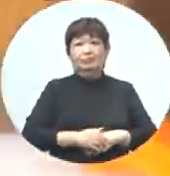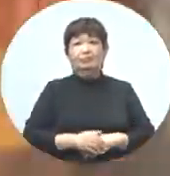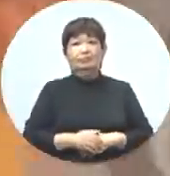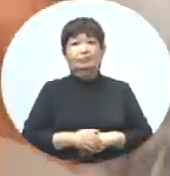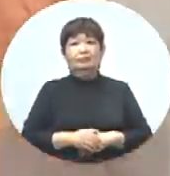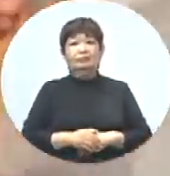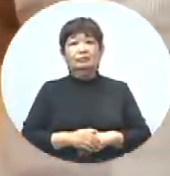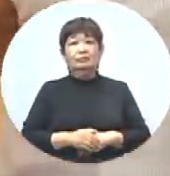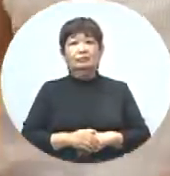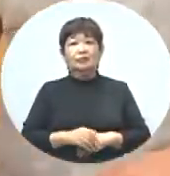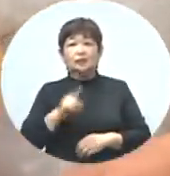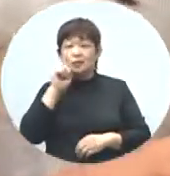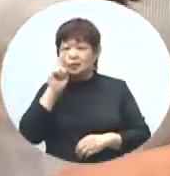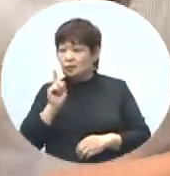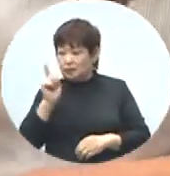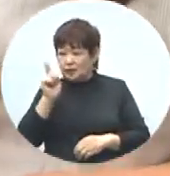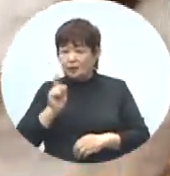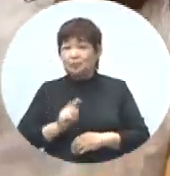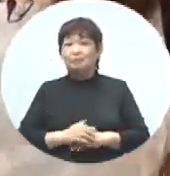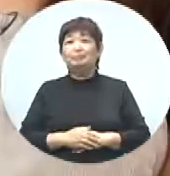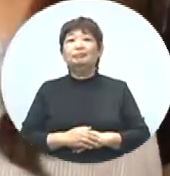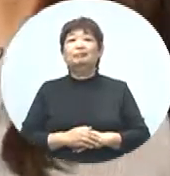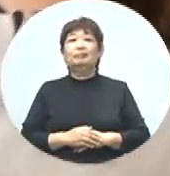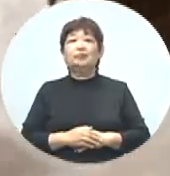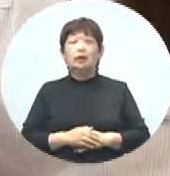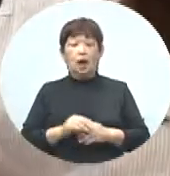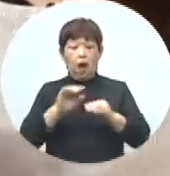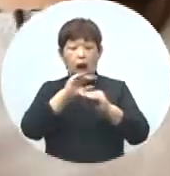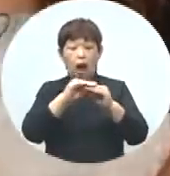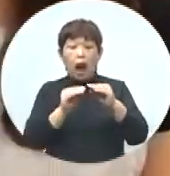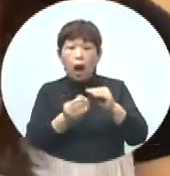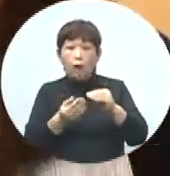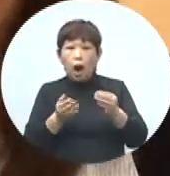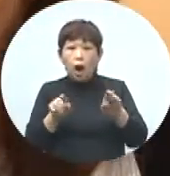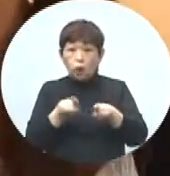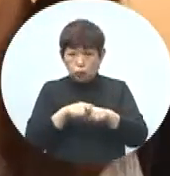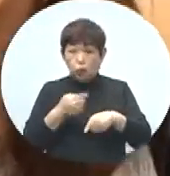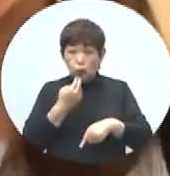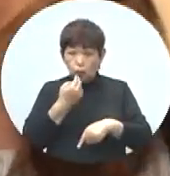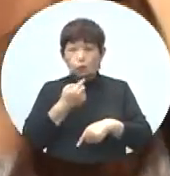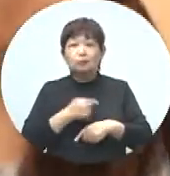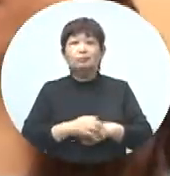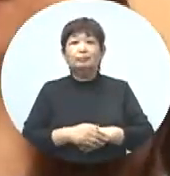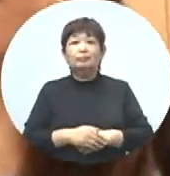はい、どうぞちょっと食べてみて。 はい、これは皮ごと。 皮ごと食べる。